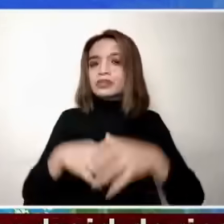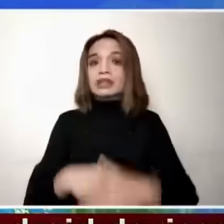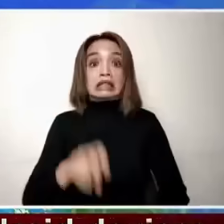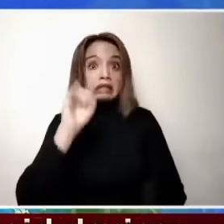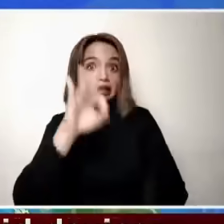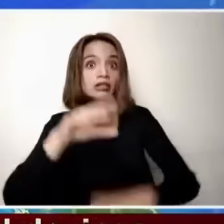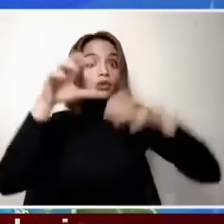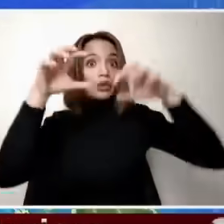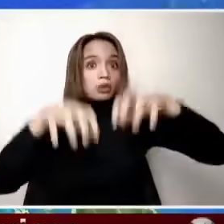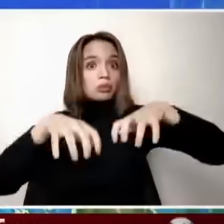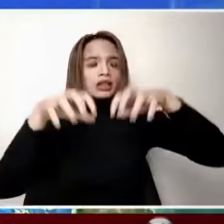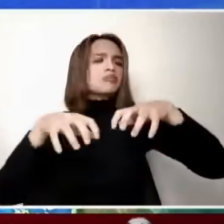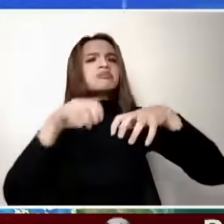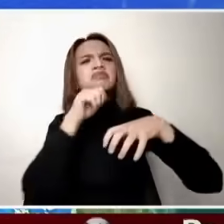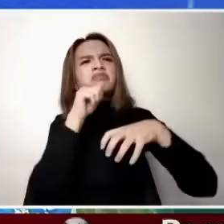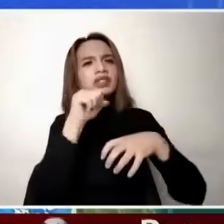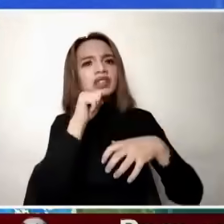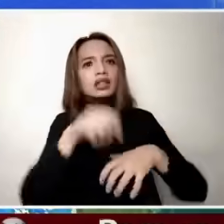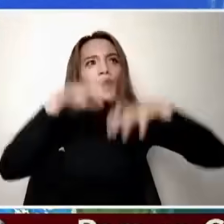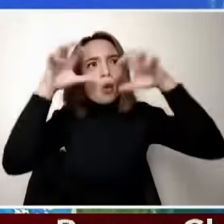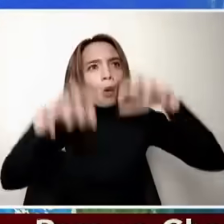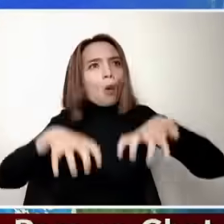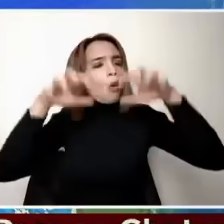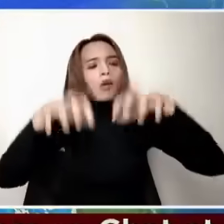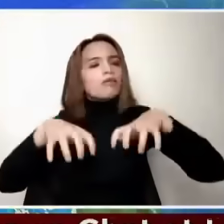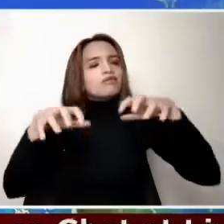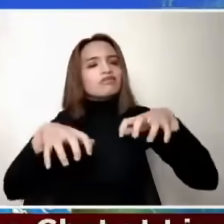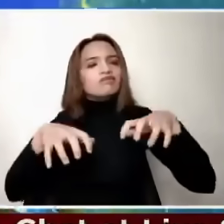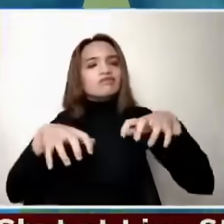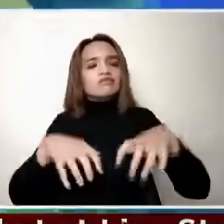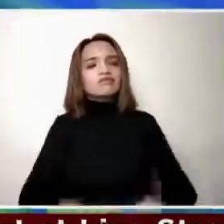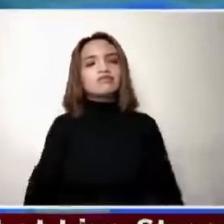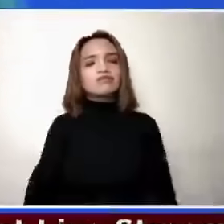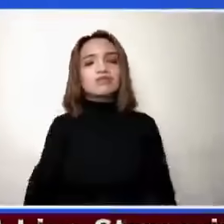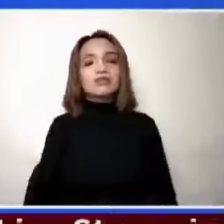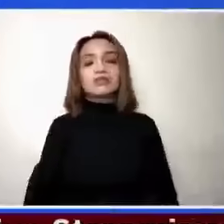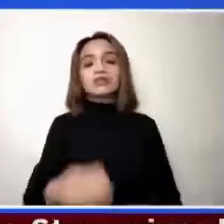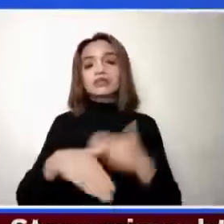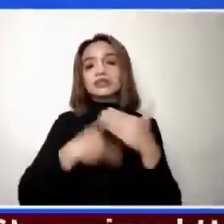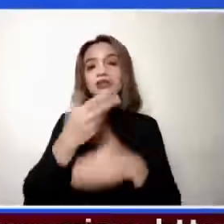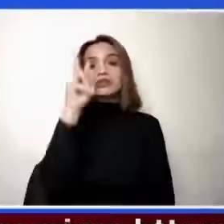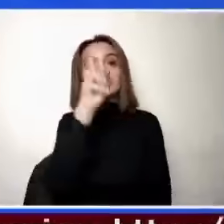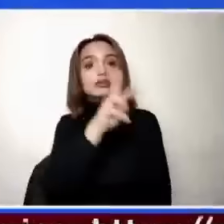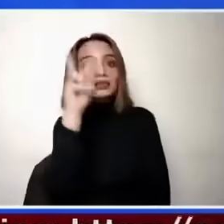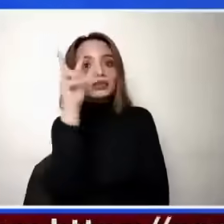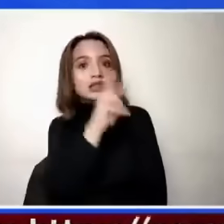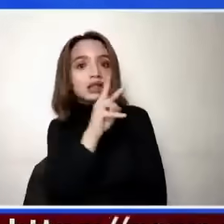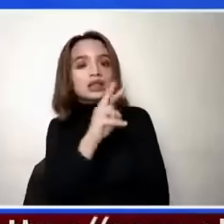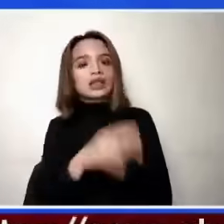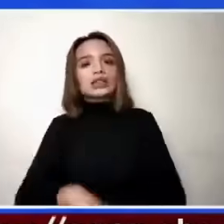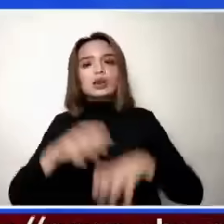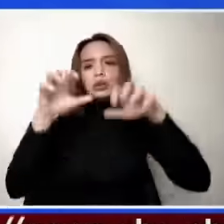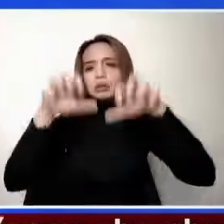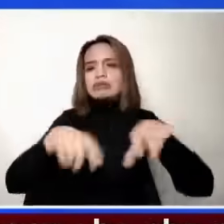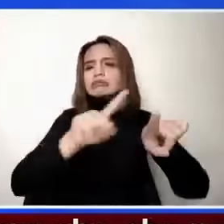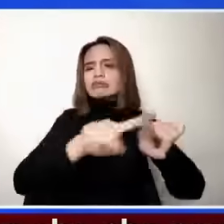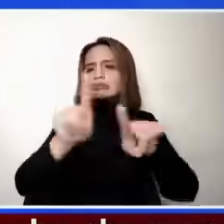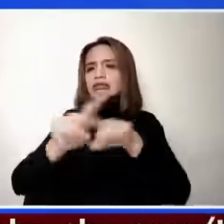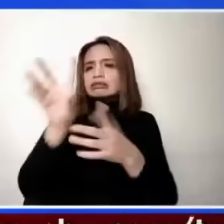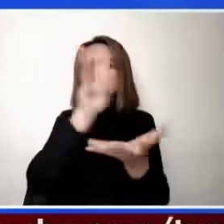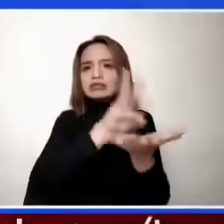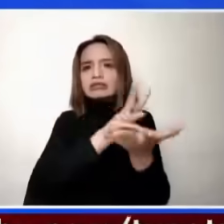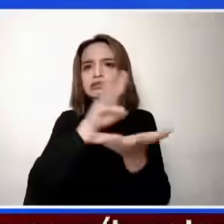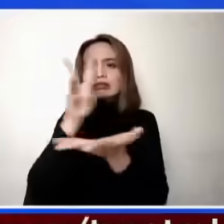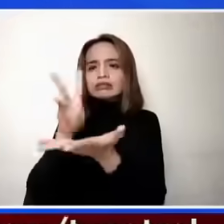hindi naman ito inaasahang lalakas o tatagal. Sa Visayas at Mindanao naman, magdudulot ng ulan sa ilang lugar ang shear line